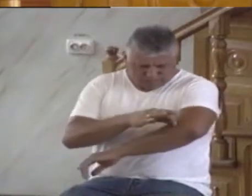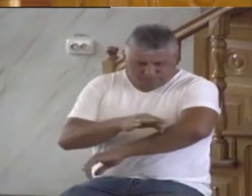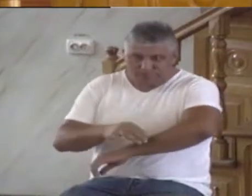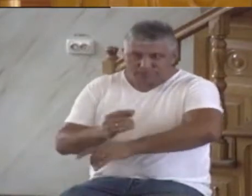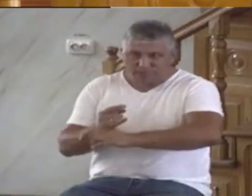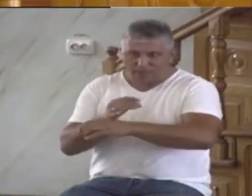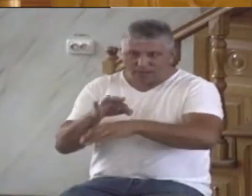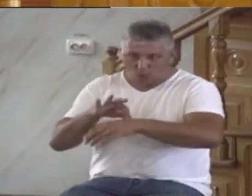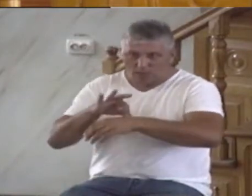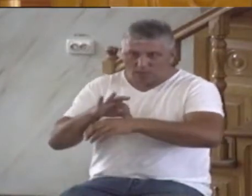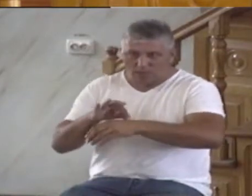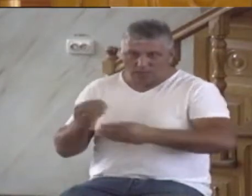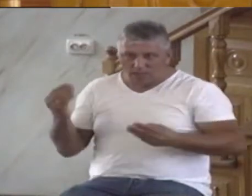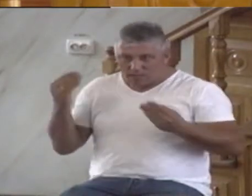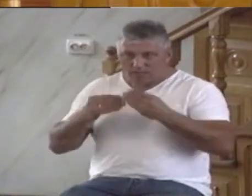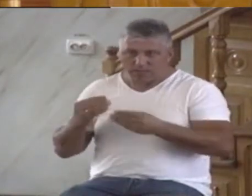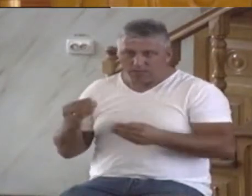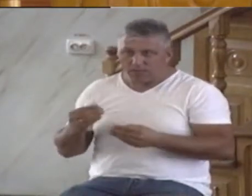земному.